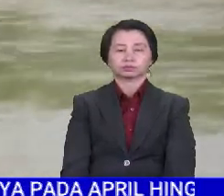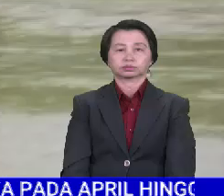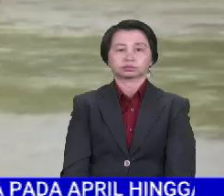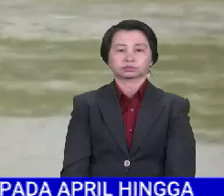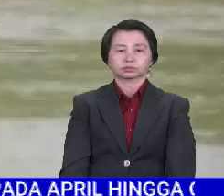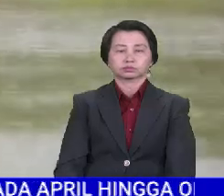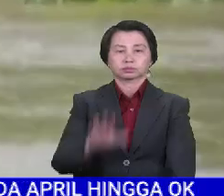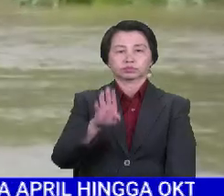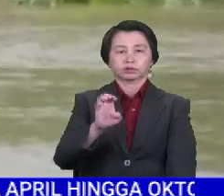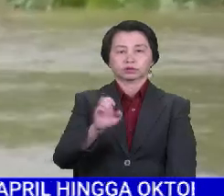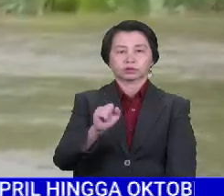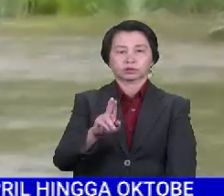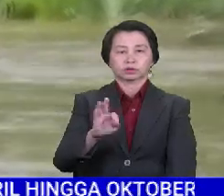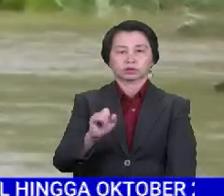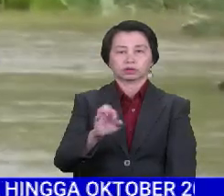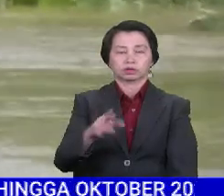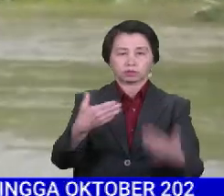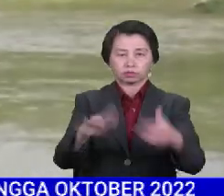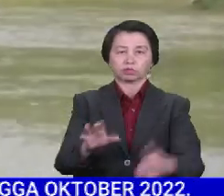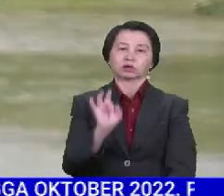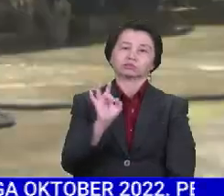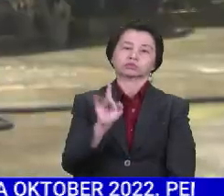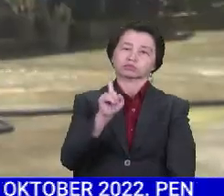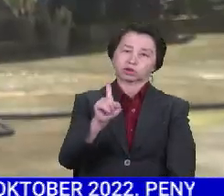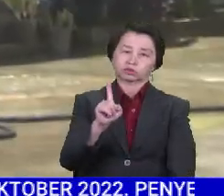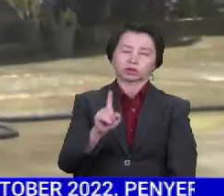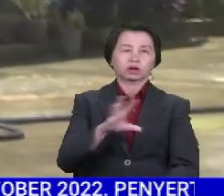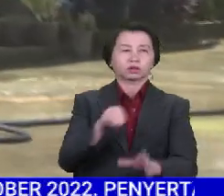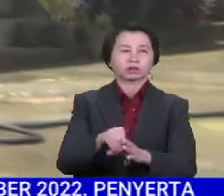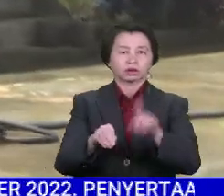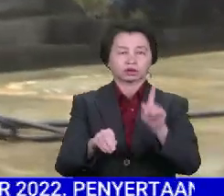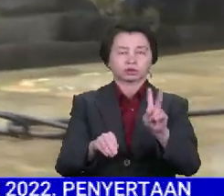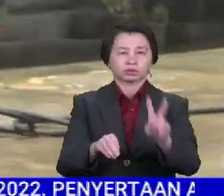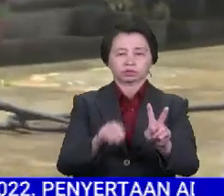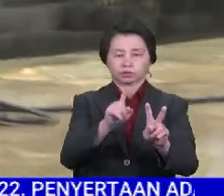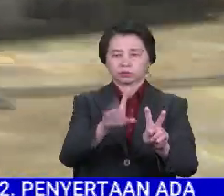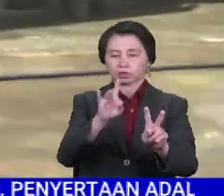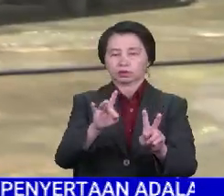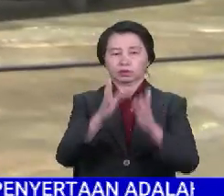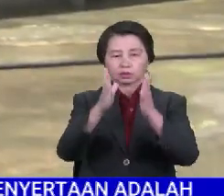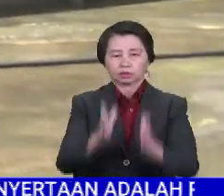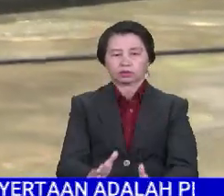Di Beaufort, hanya satu PPS dibuka di Dewan Selagon melibatkan 218 penduduk.